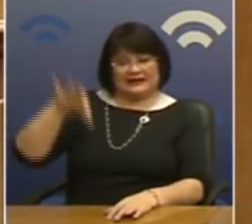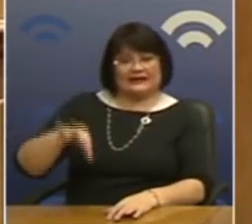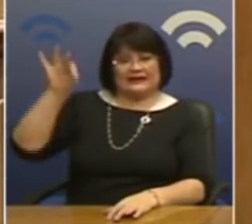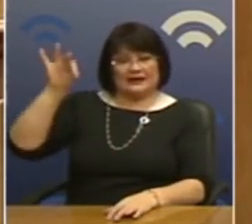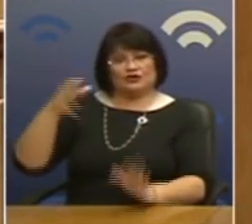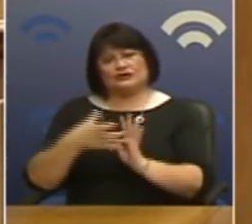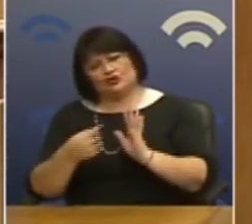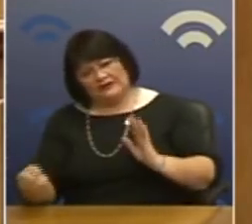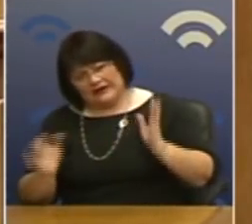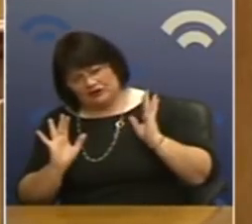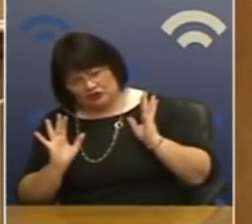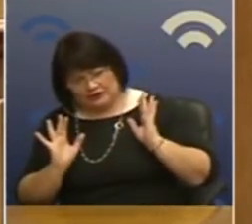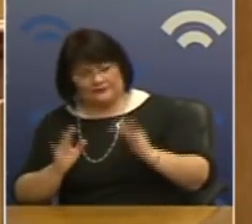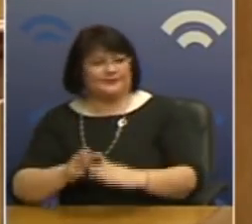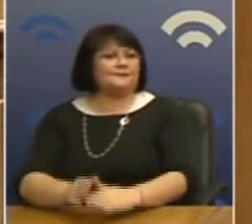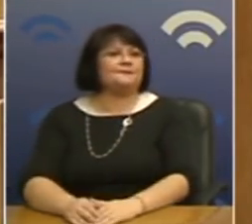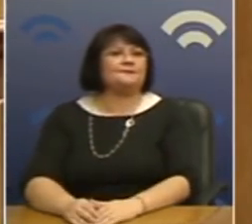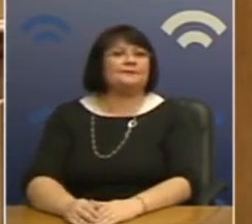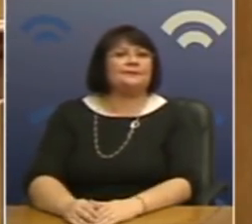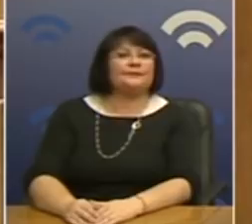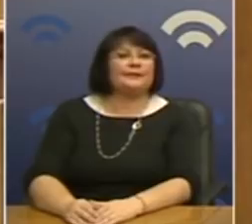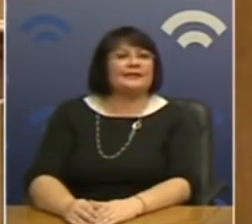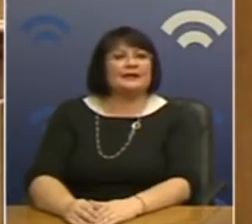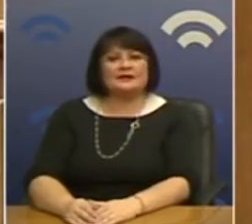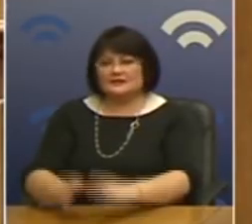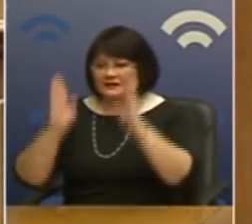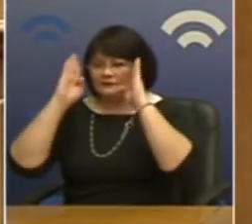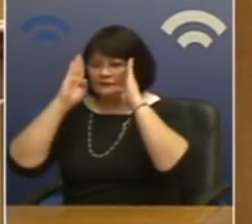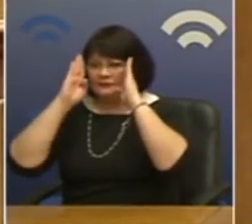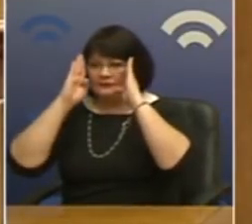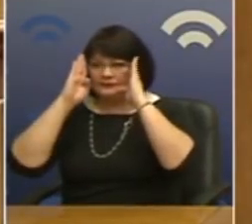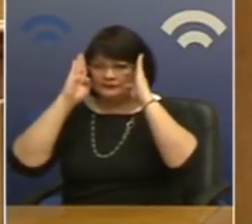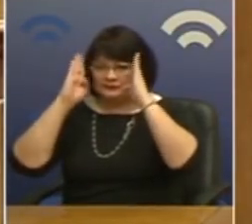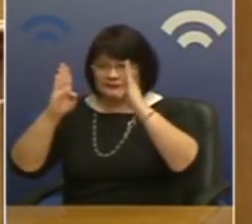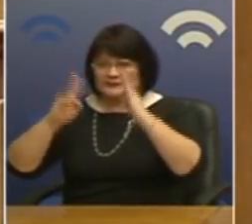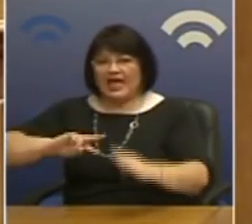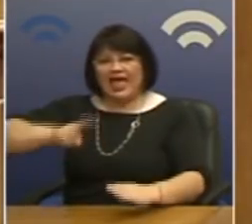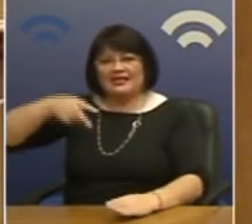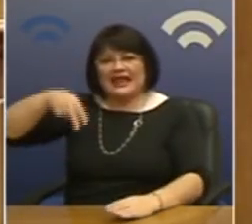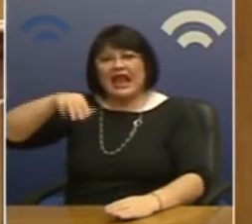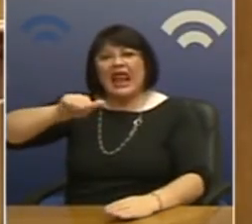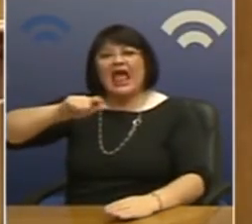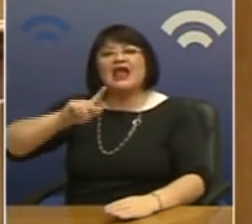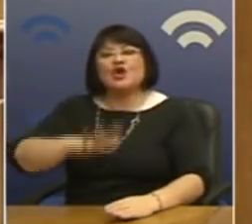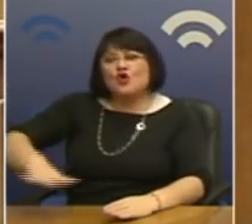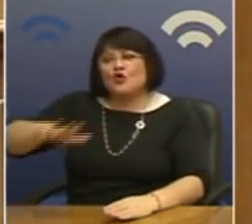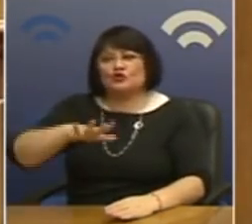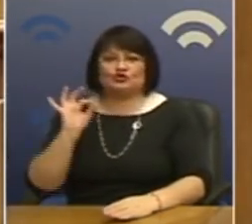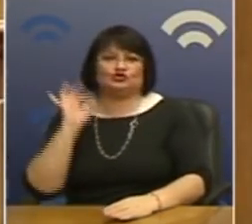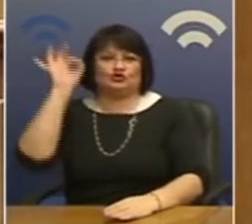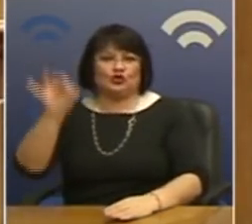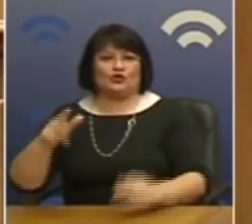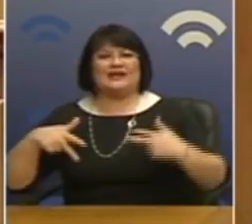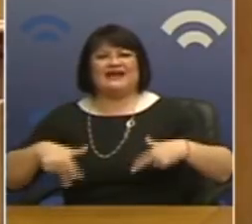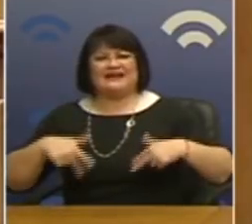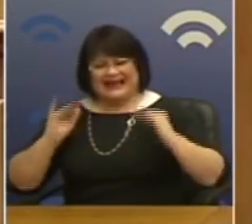αποσύρατε βεβαίως. Είναι τέτοια η προσήλωσή σας στον αντιλαϊκό στόχο της περιβόητης κυβερνητικής σταθερότητας,